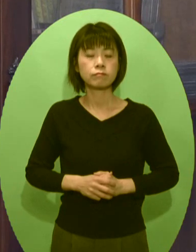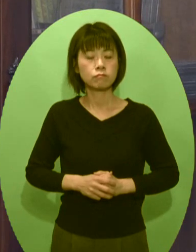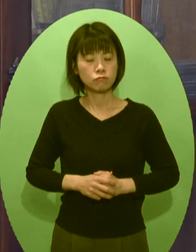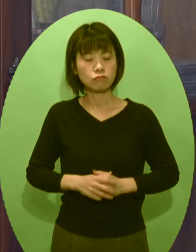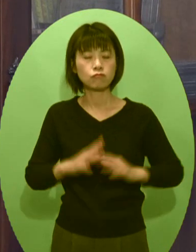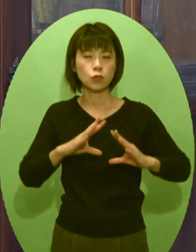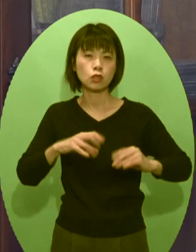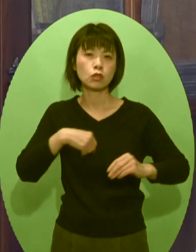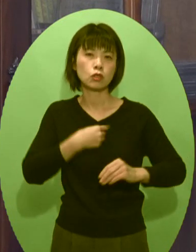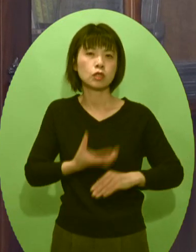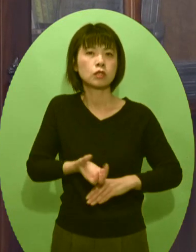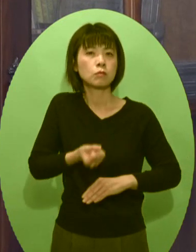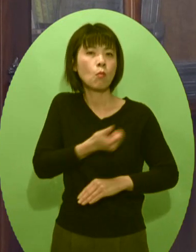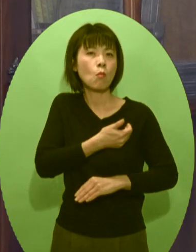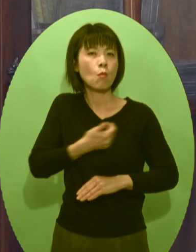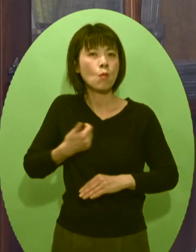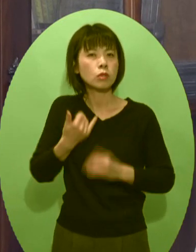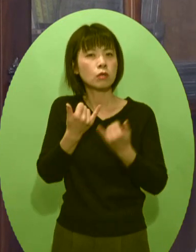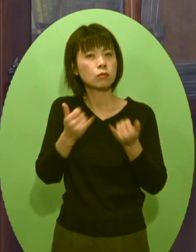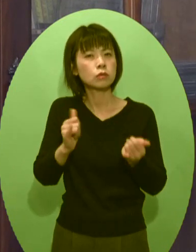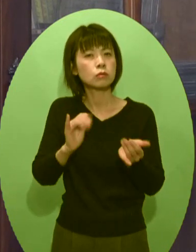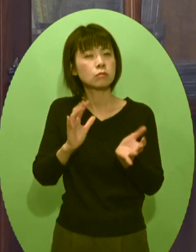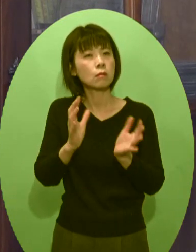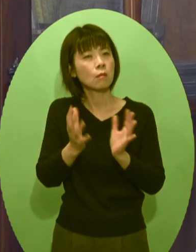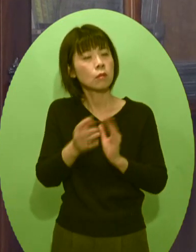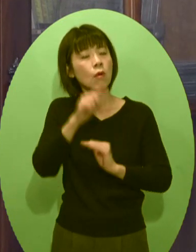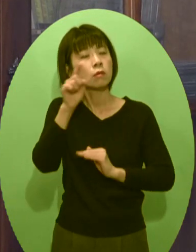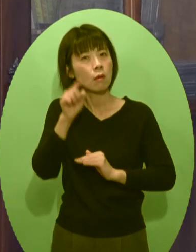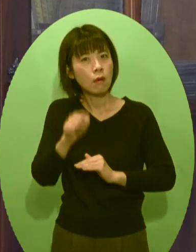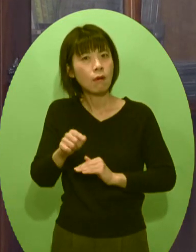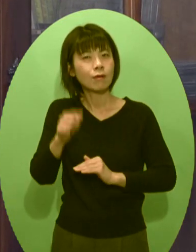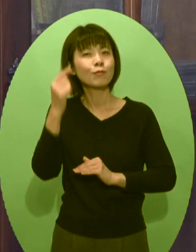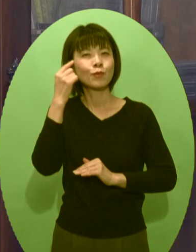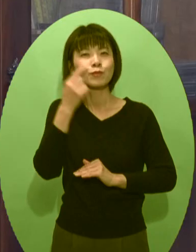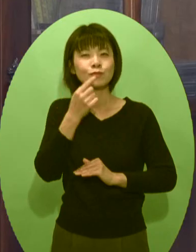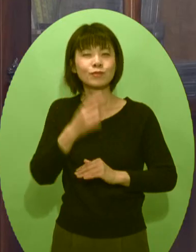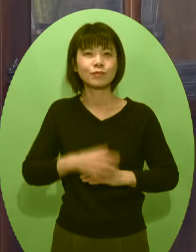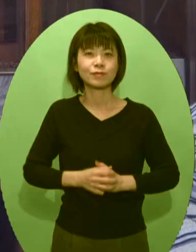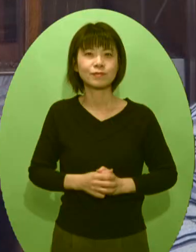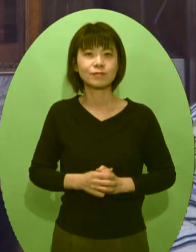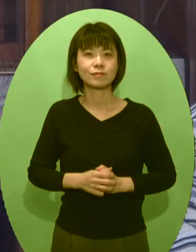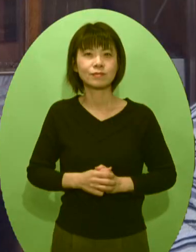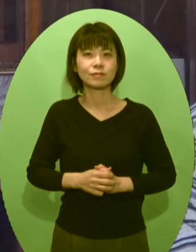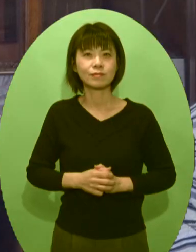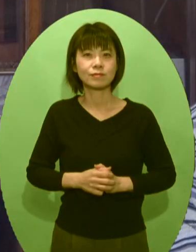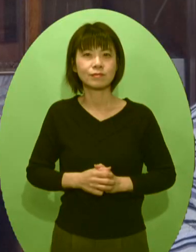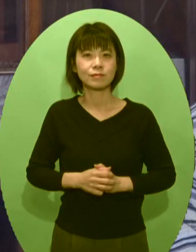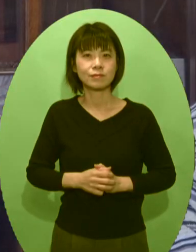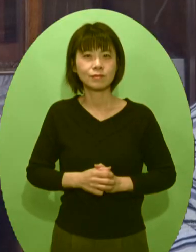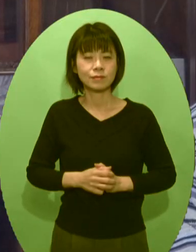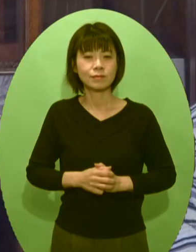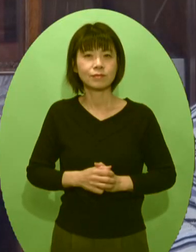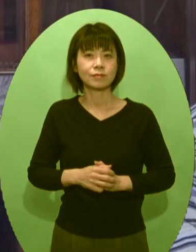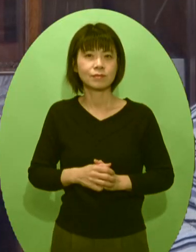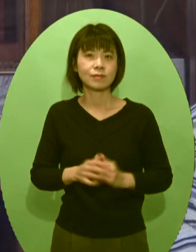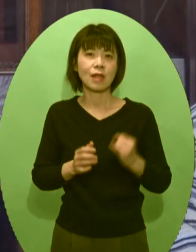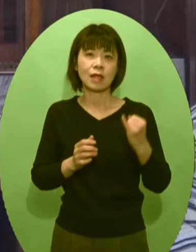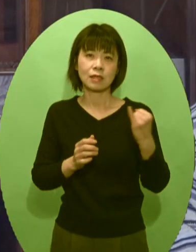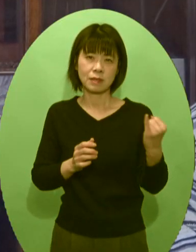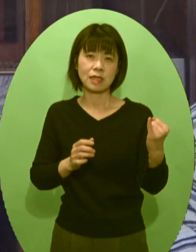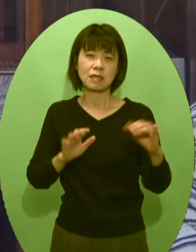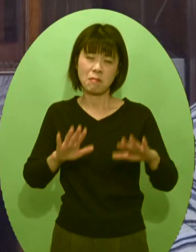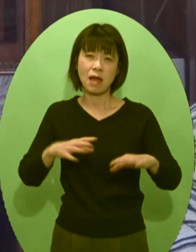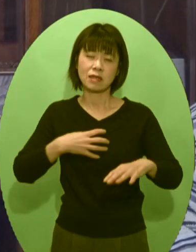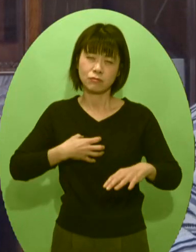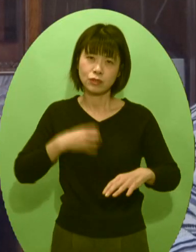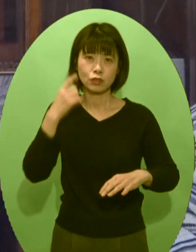思いやりが持てる人になったかなとは多少思いますけどね。 辛いですけど、それは乗り越えて、は